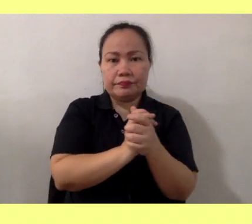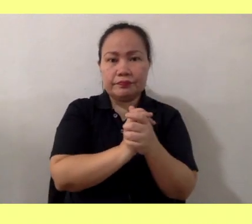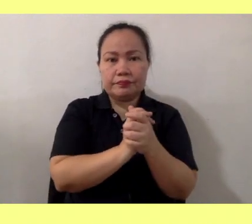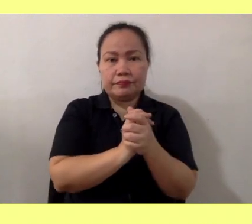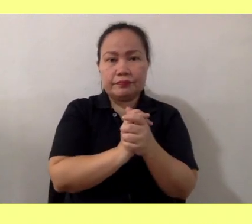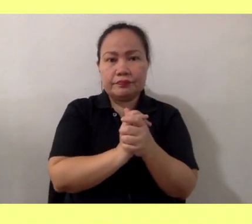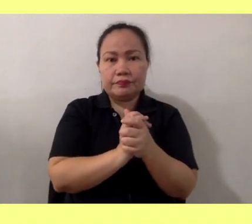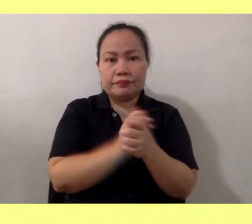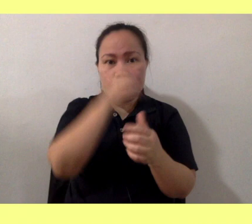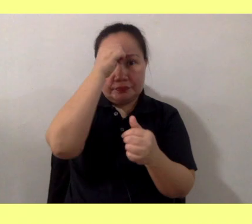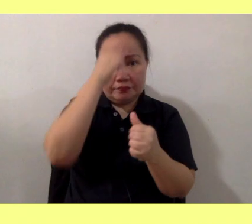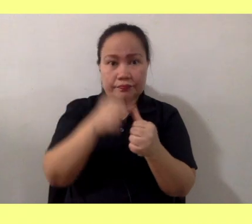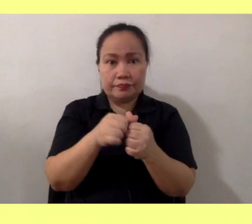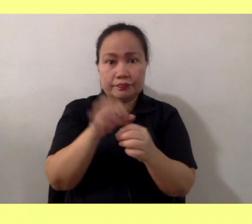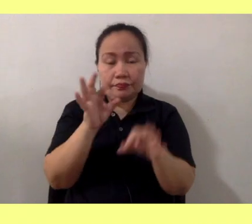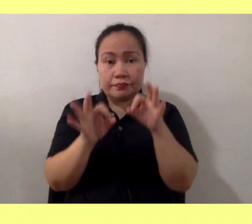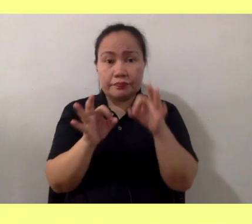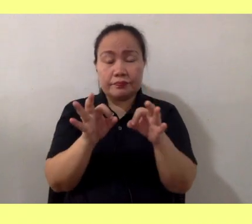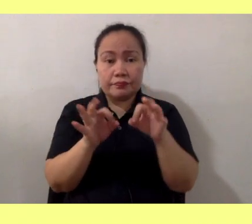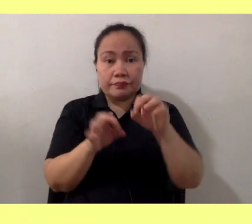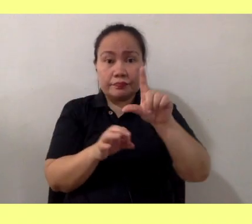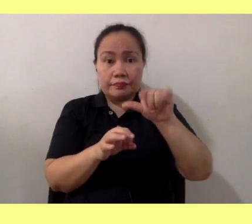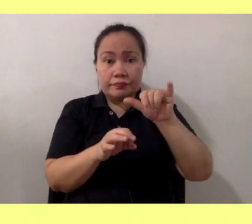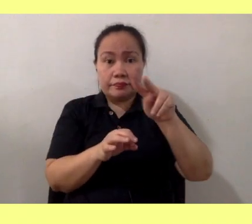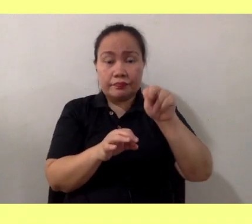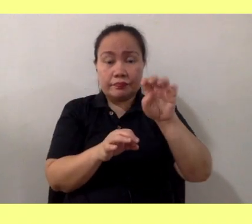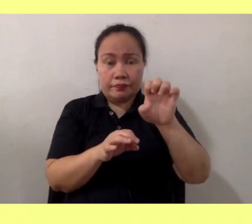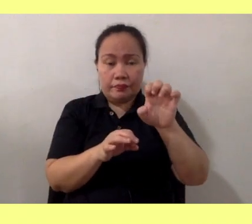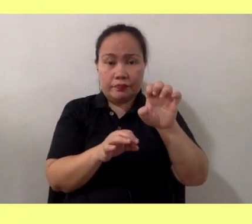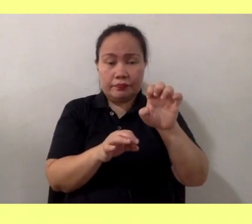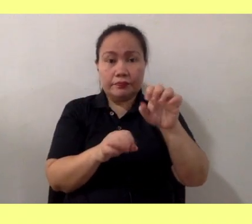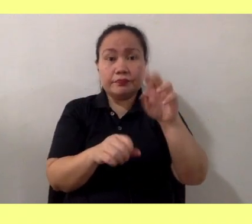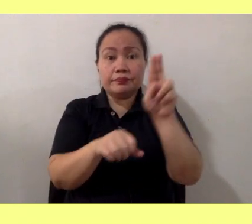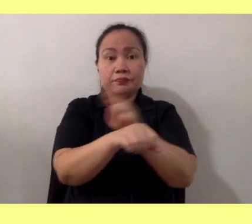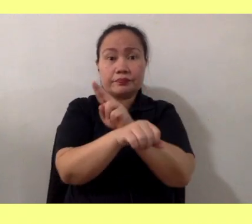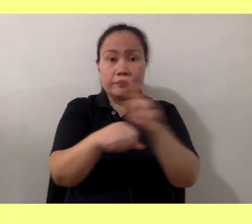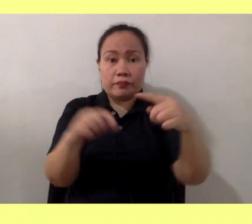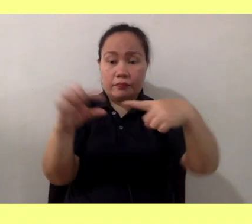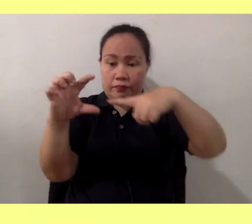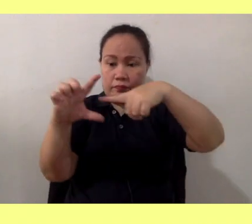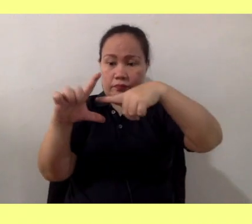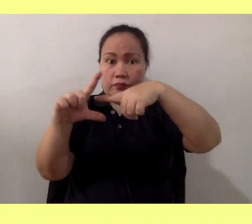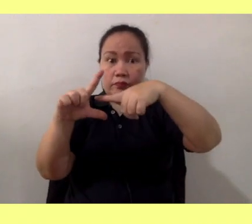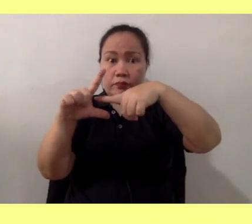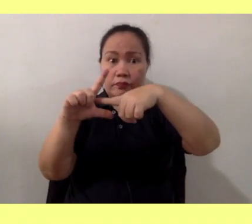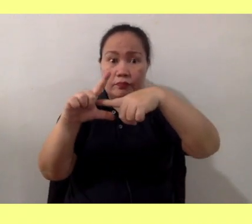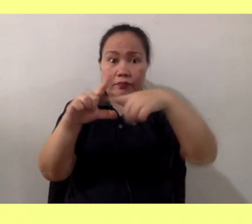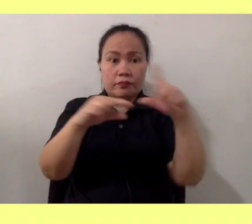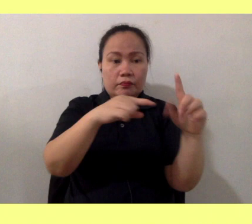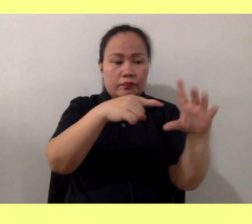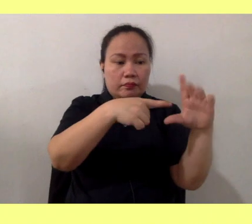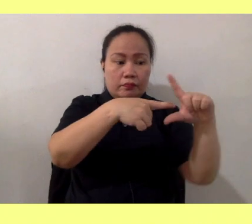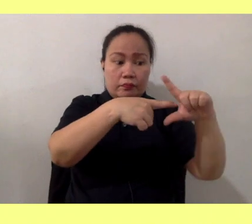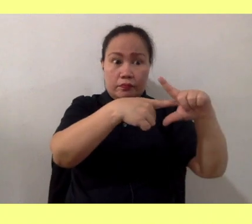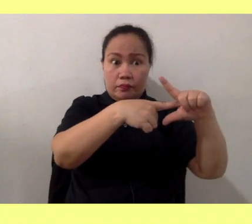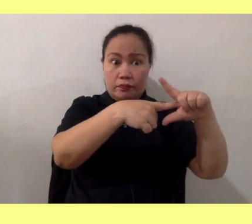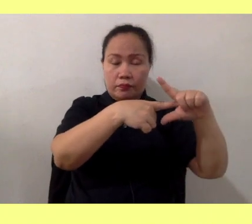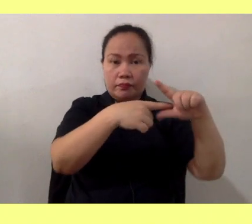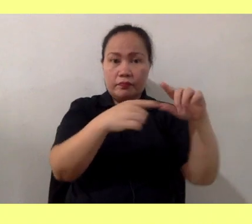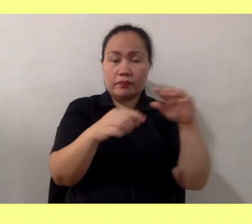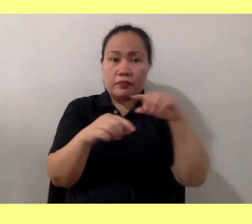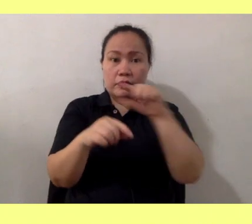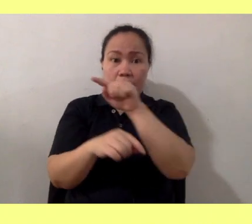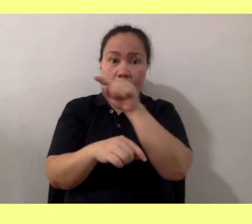tatandaan po na kapag line po ang isusulat natin, line din po yung symbol sa taas. Kapag line segment na siya, kung saan meron